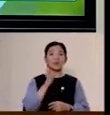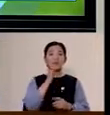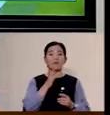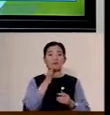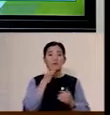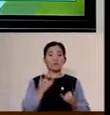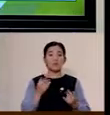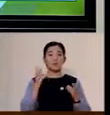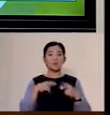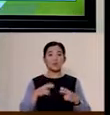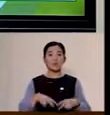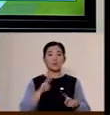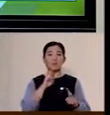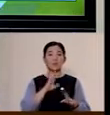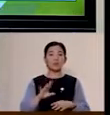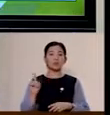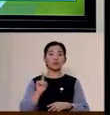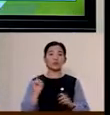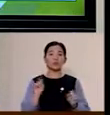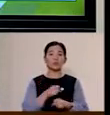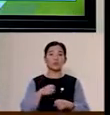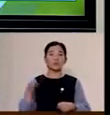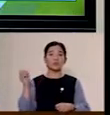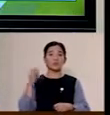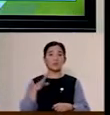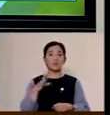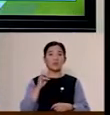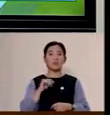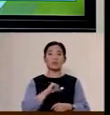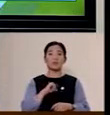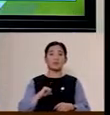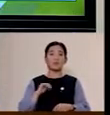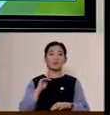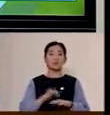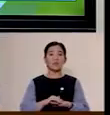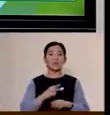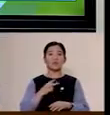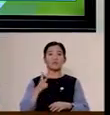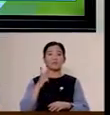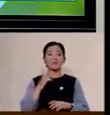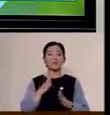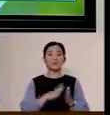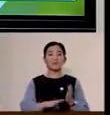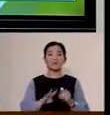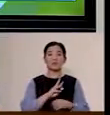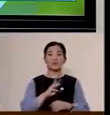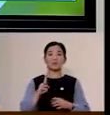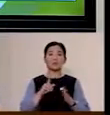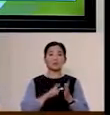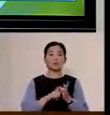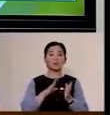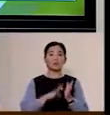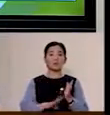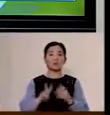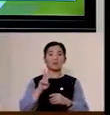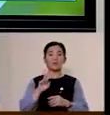современные исследования показали, что скорость света на самом деле равна 290 миллионов